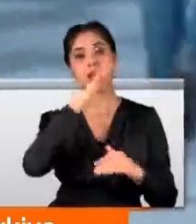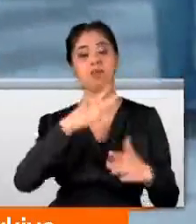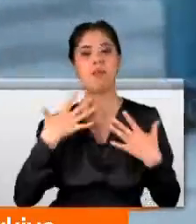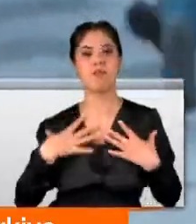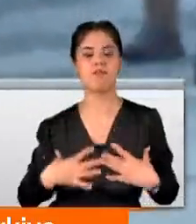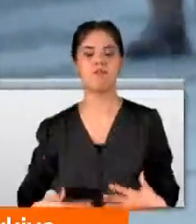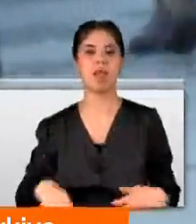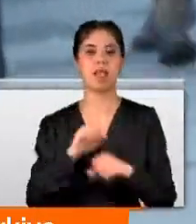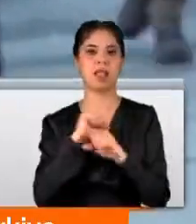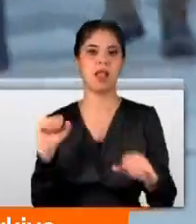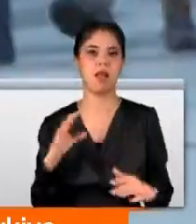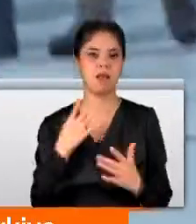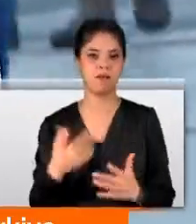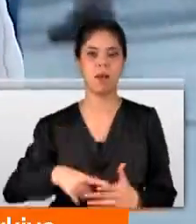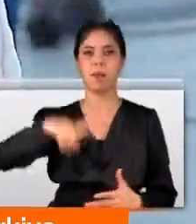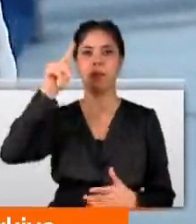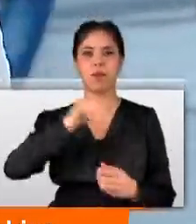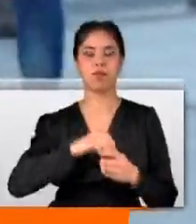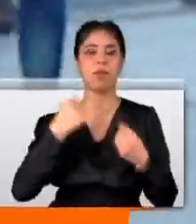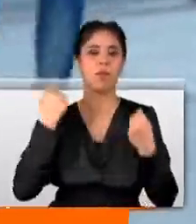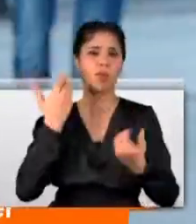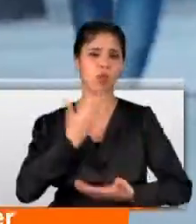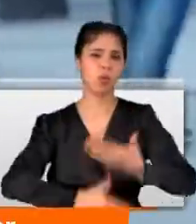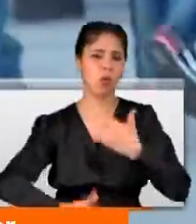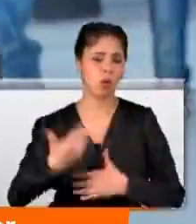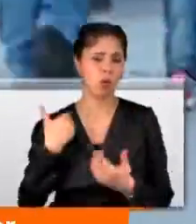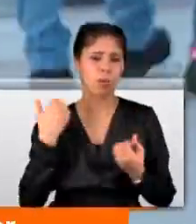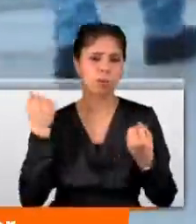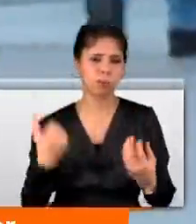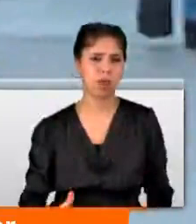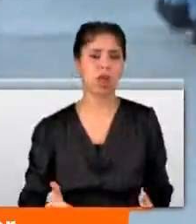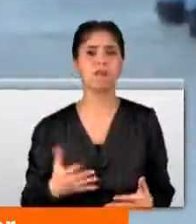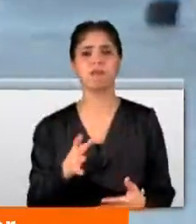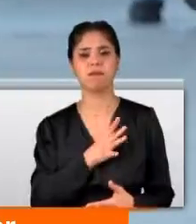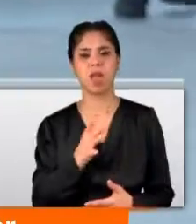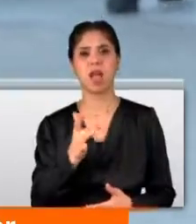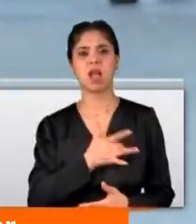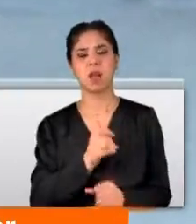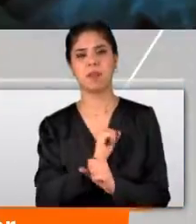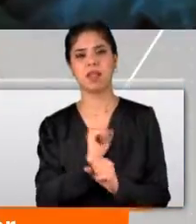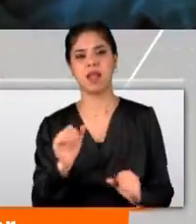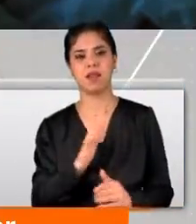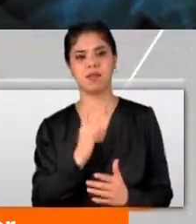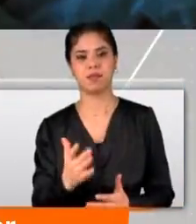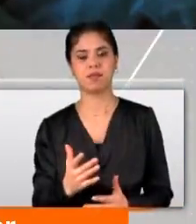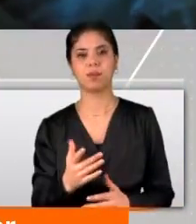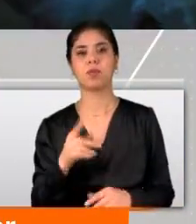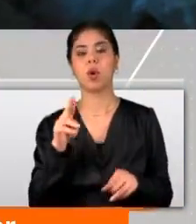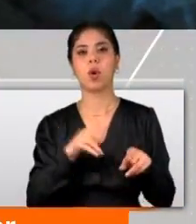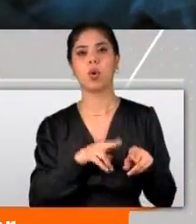sağlığımızı da etkiliyor gün içinde halsiz olmamızı sağlıyor ve en çok da kalbimize zarar veriyor